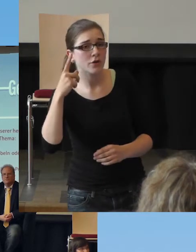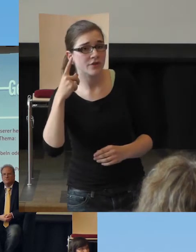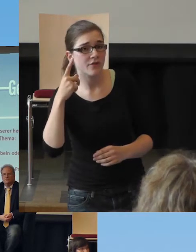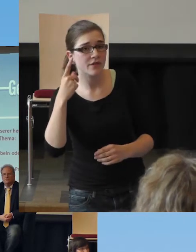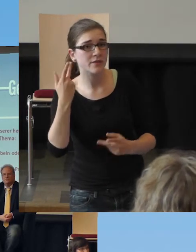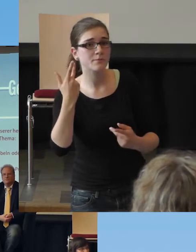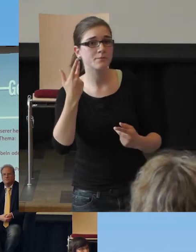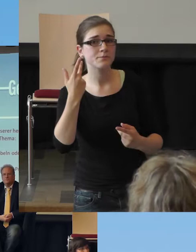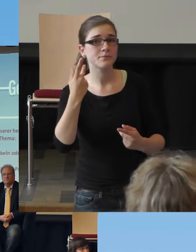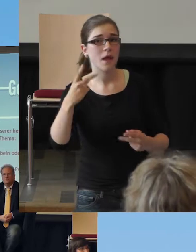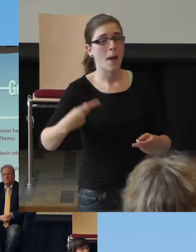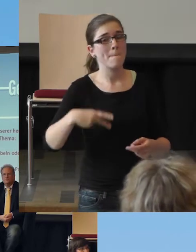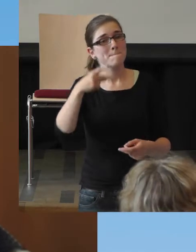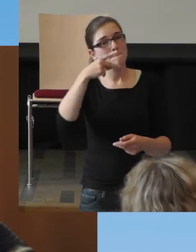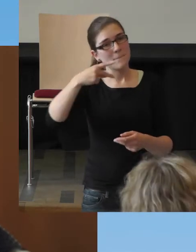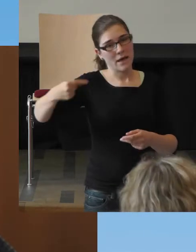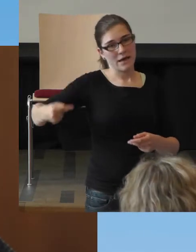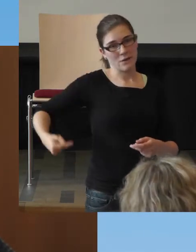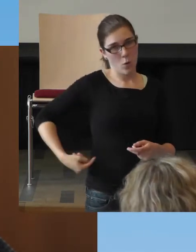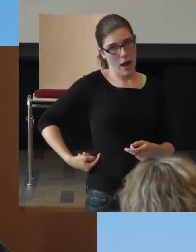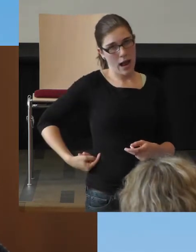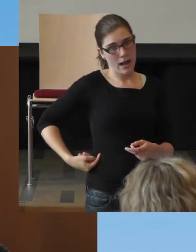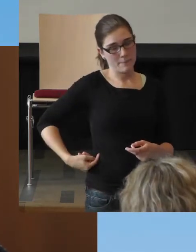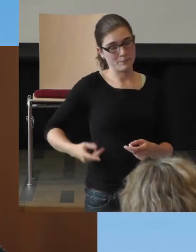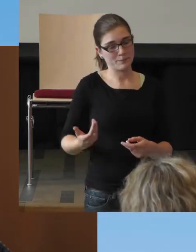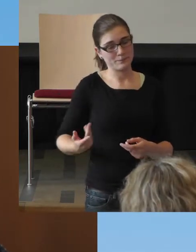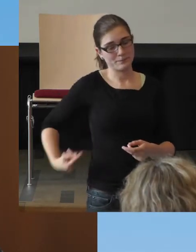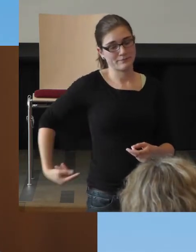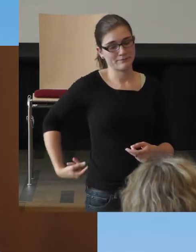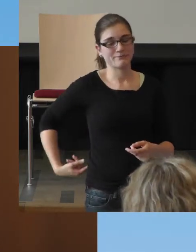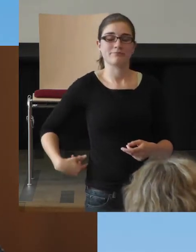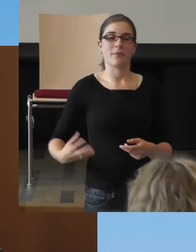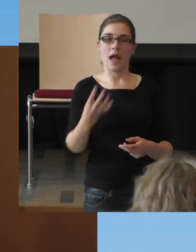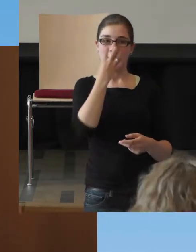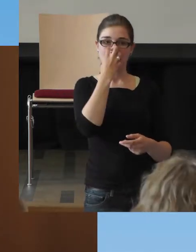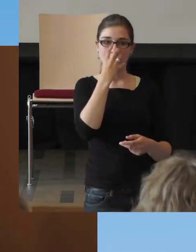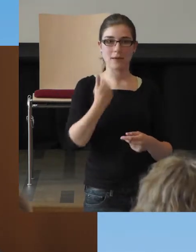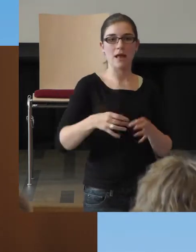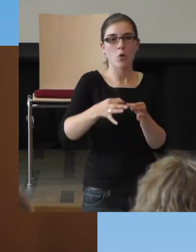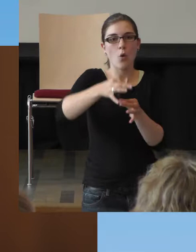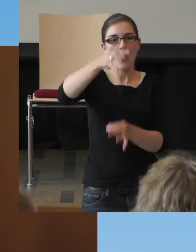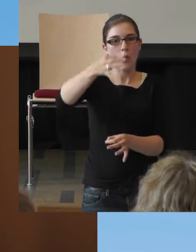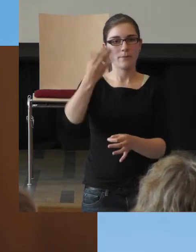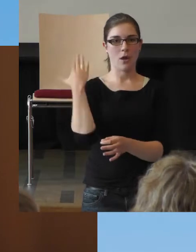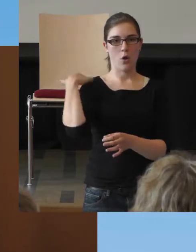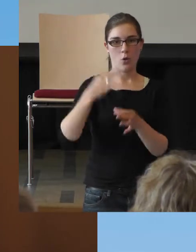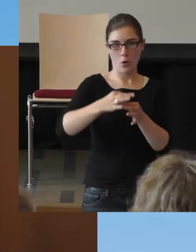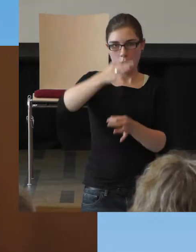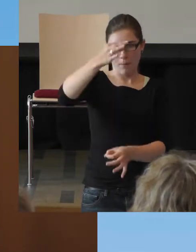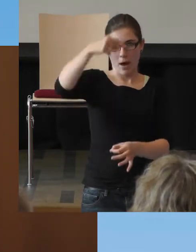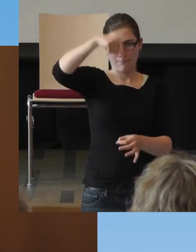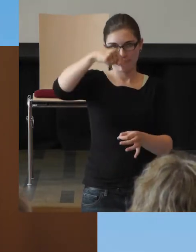Peridualanästhesie, Was ist denn das? Das ist eine Narkose durch das Rückenmark, das habe ich gehabt bei der